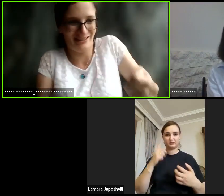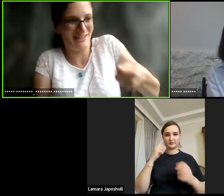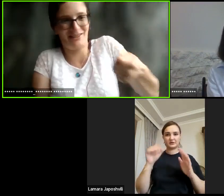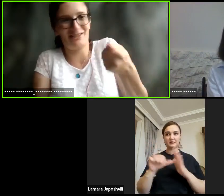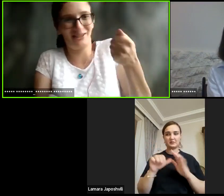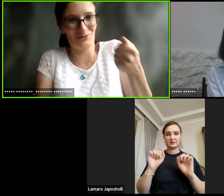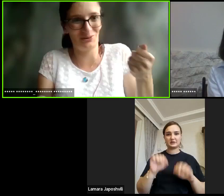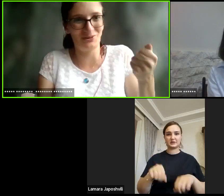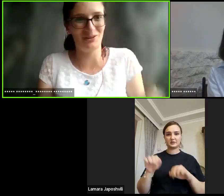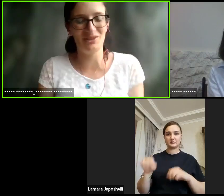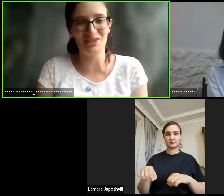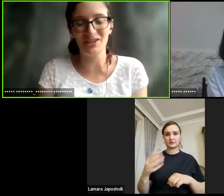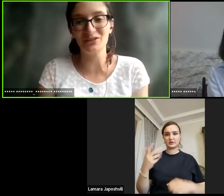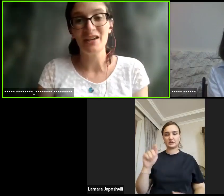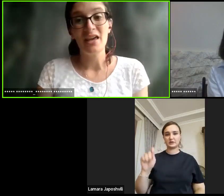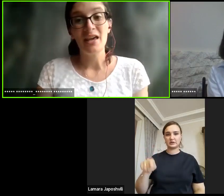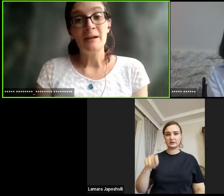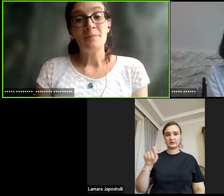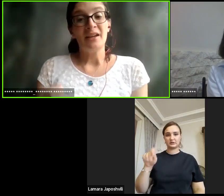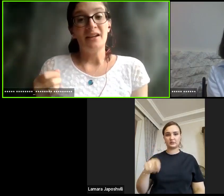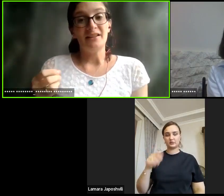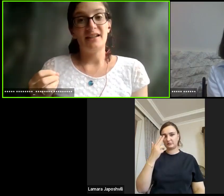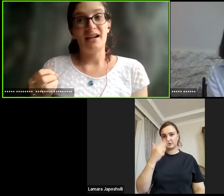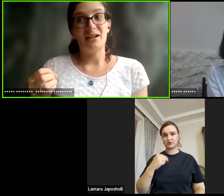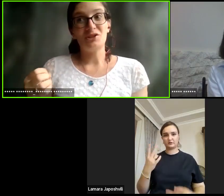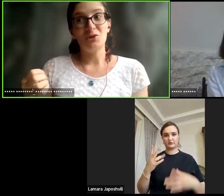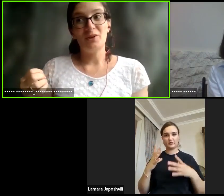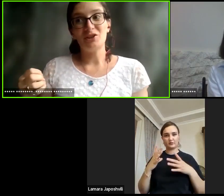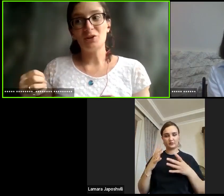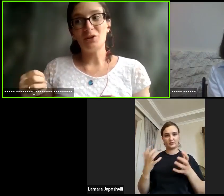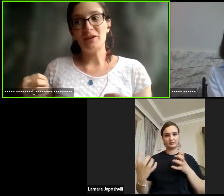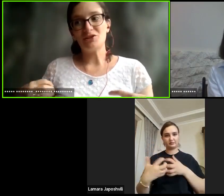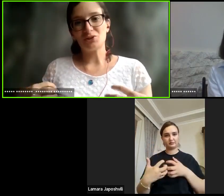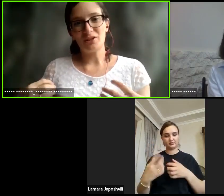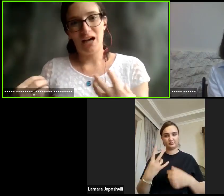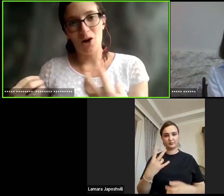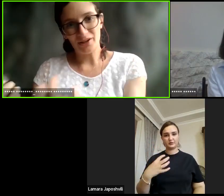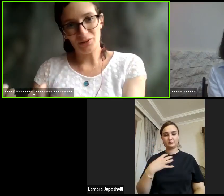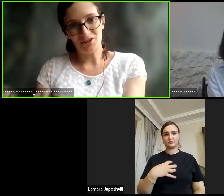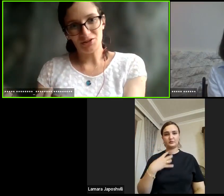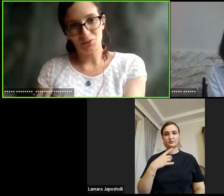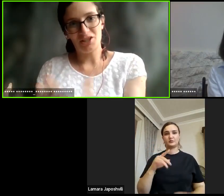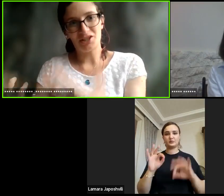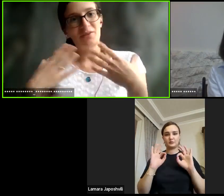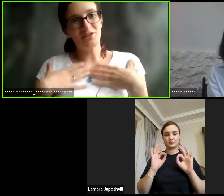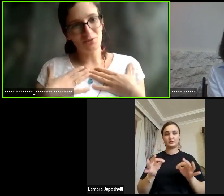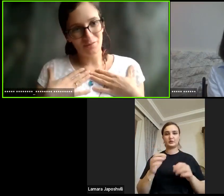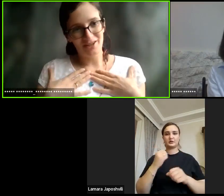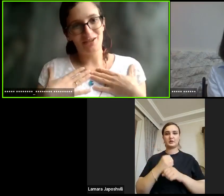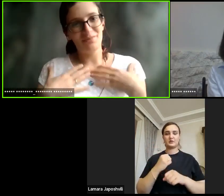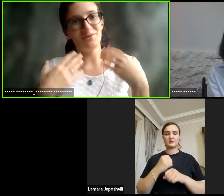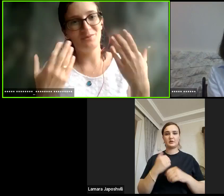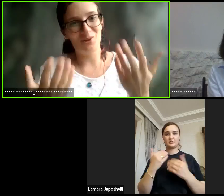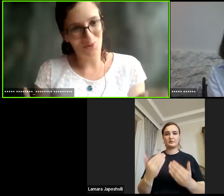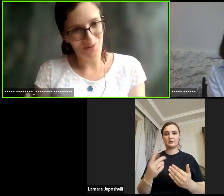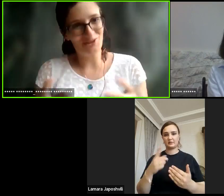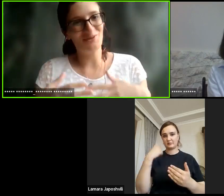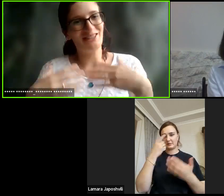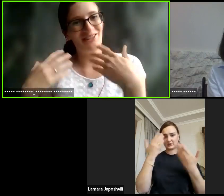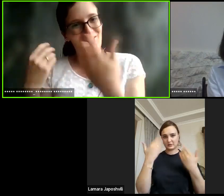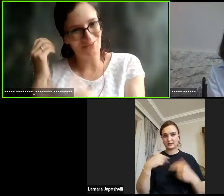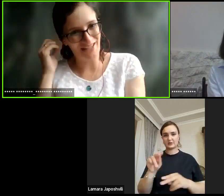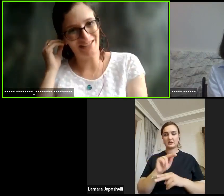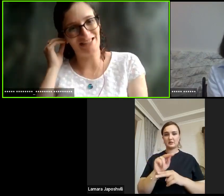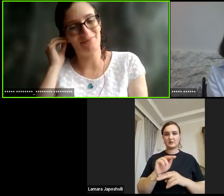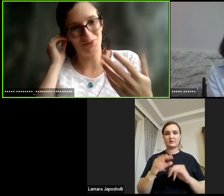საშუალებასაც ხელში რაღაც უცხოური მიჭირავს და მნიშვნელოვანია რომ აი სწორად გაუკეთოს ინსტრუქტაჟი ფიზიკურმა თერაპევტმა,